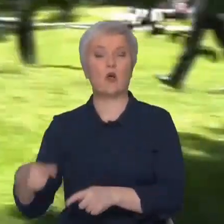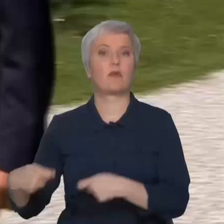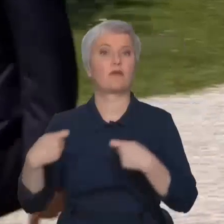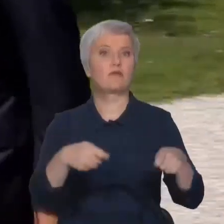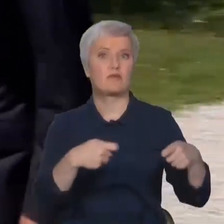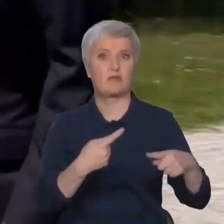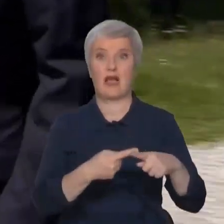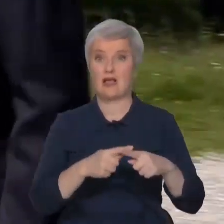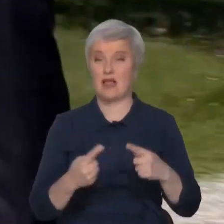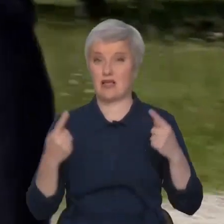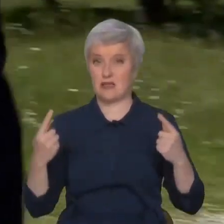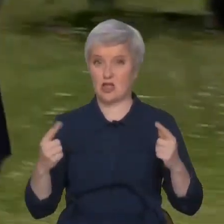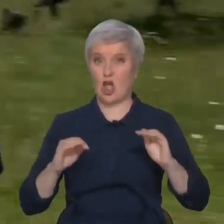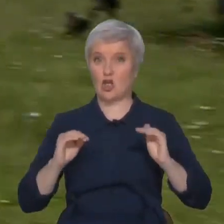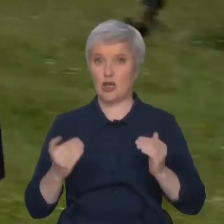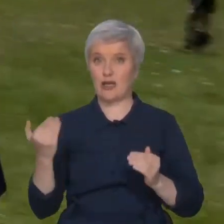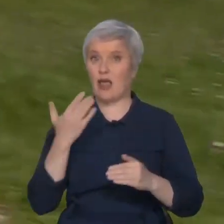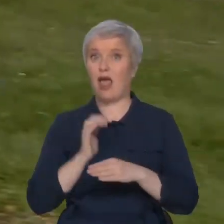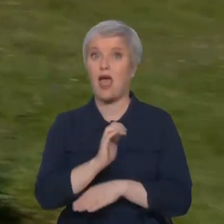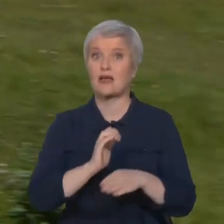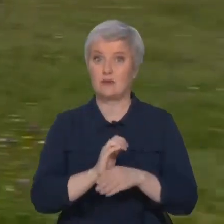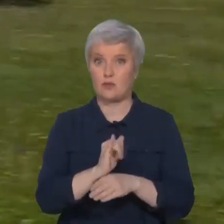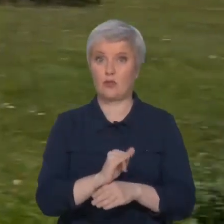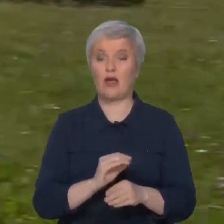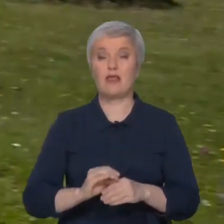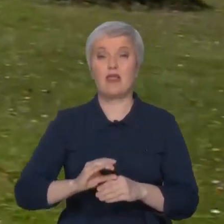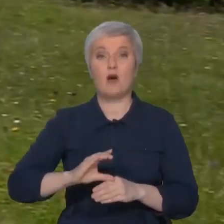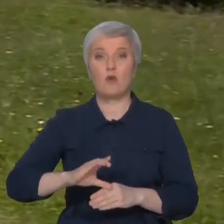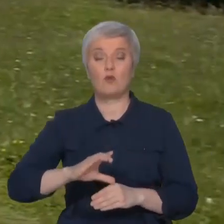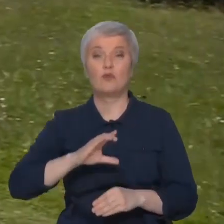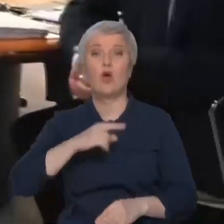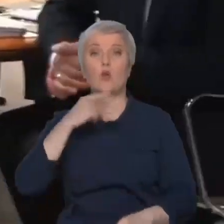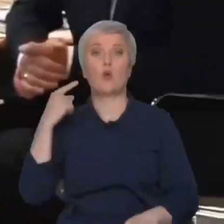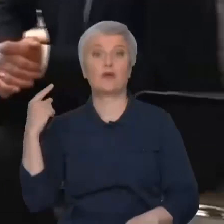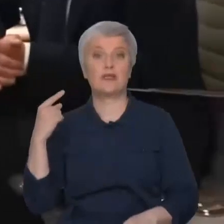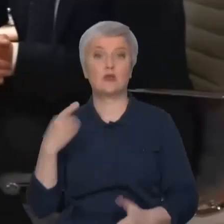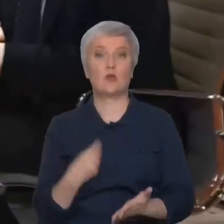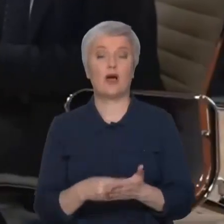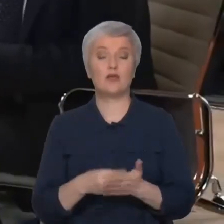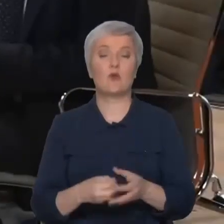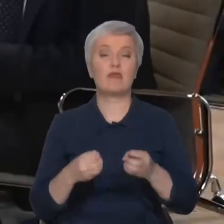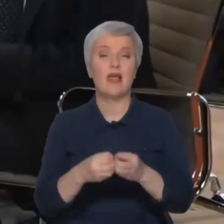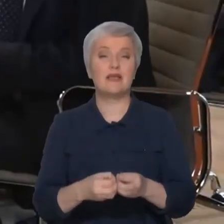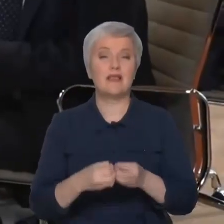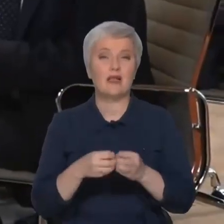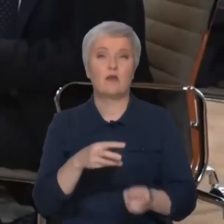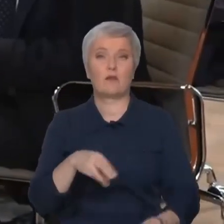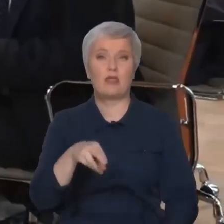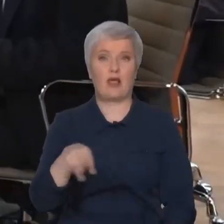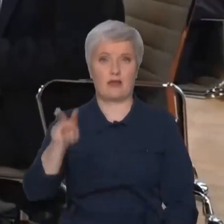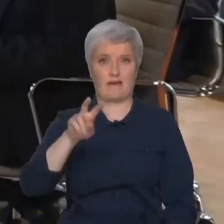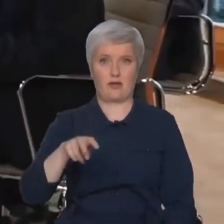значну частку її експорту і наповнює російську казну, поточнив американський лідер десятками мільярдів доларів. У британському уряді